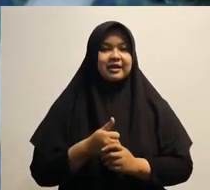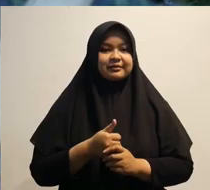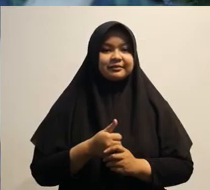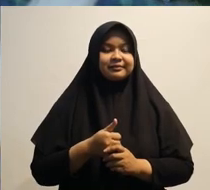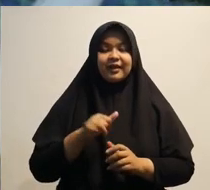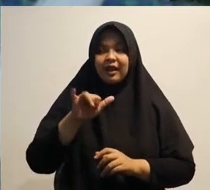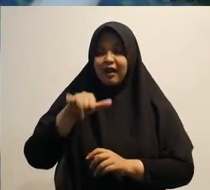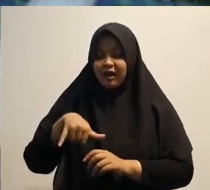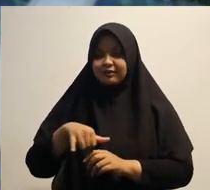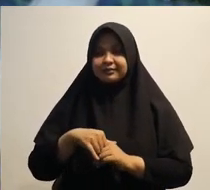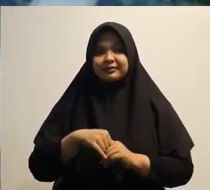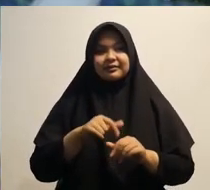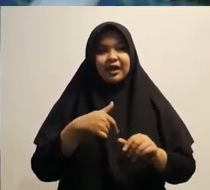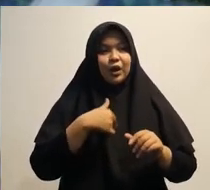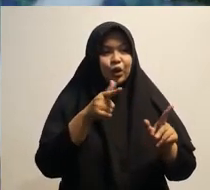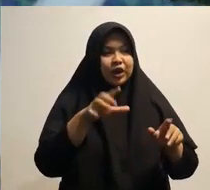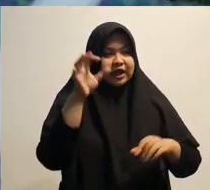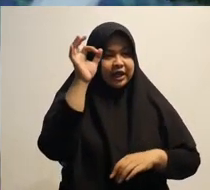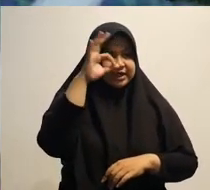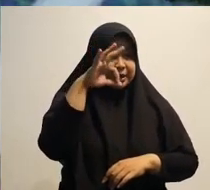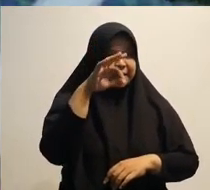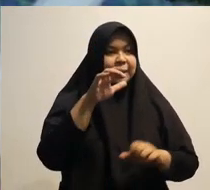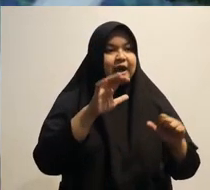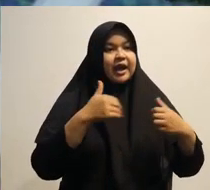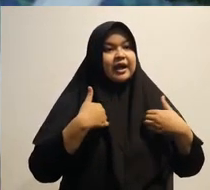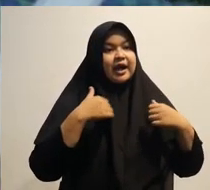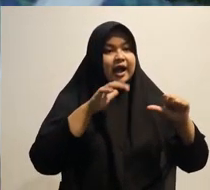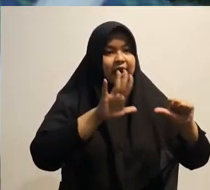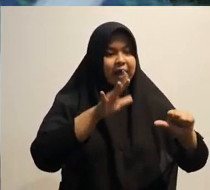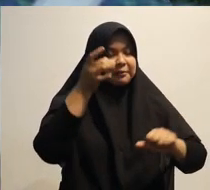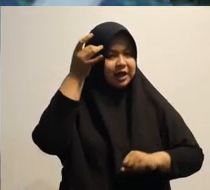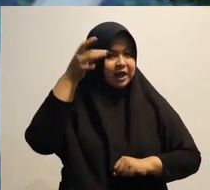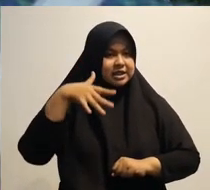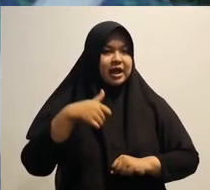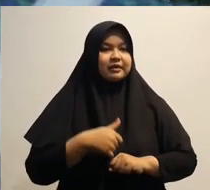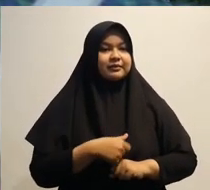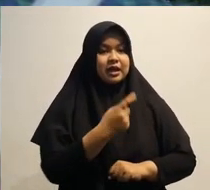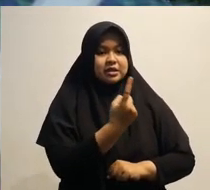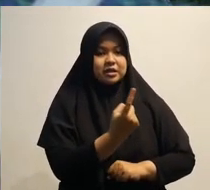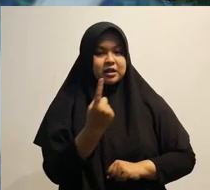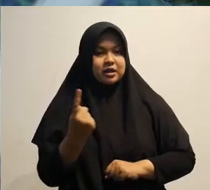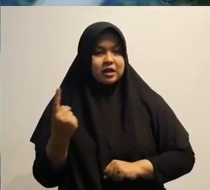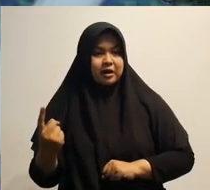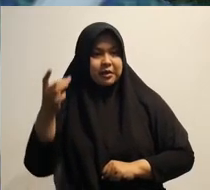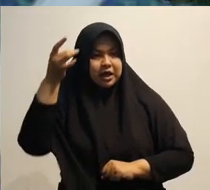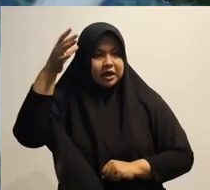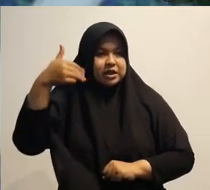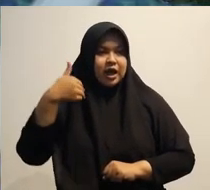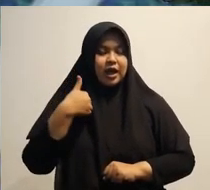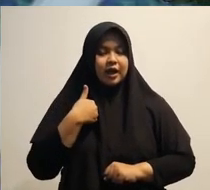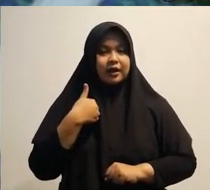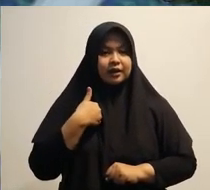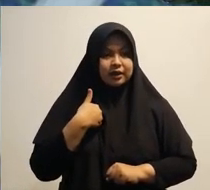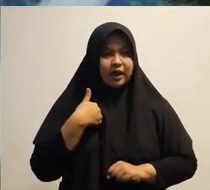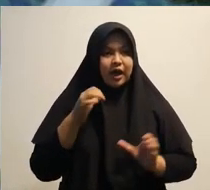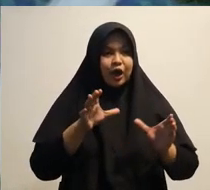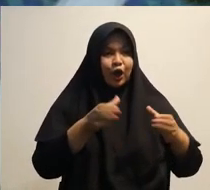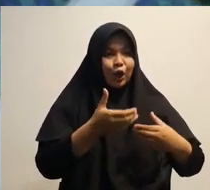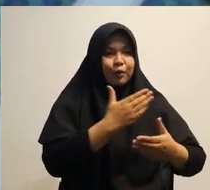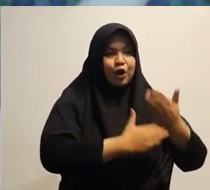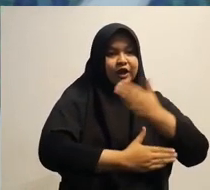KDD itu apa sih Mbak? Ya di kecamatan Lendang kan ada 6 desa, itu setiap